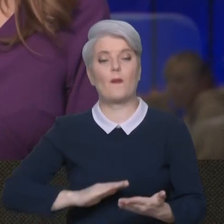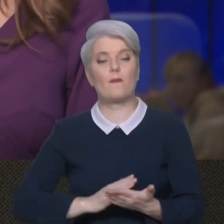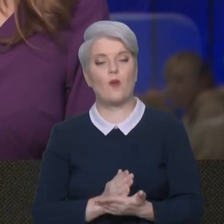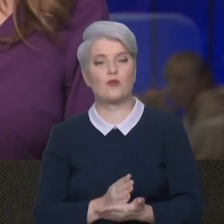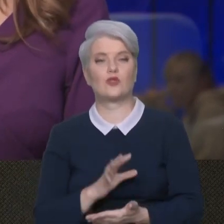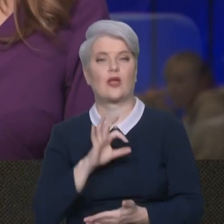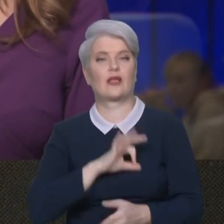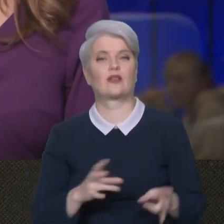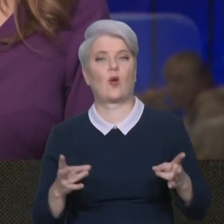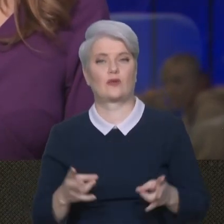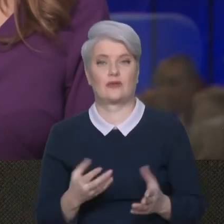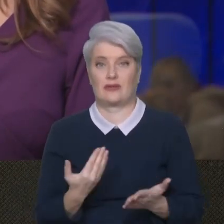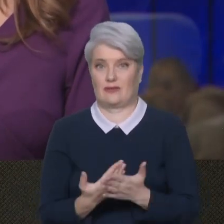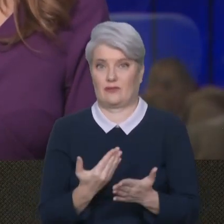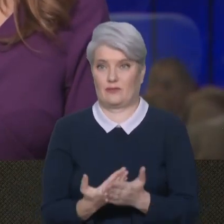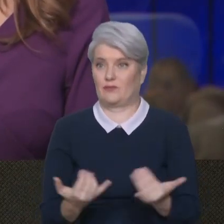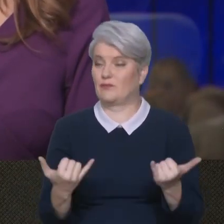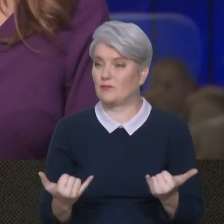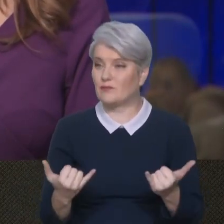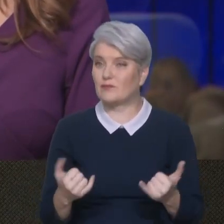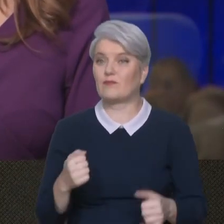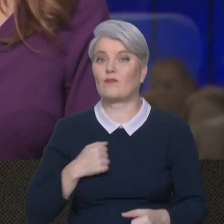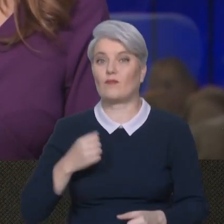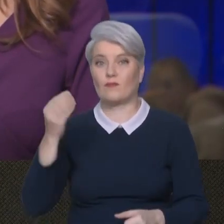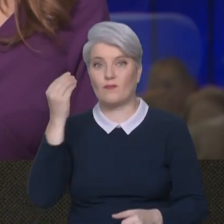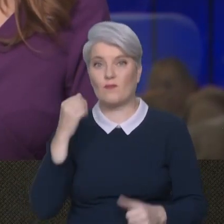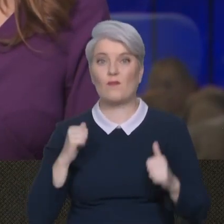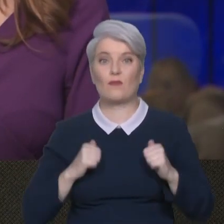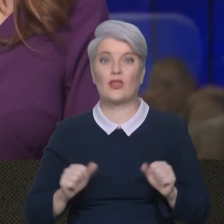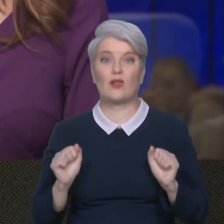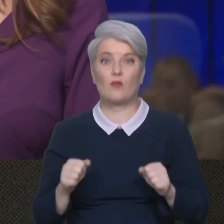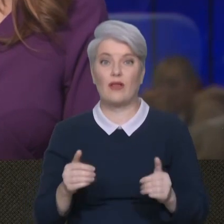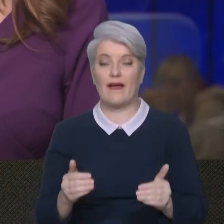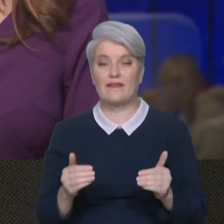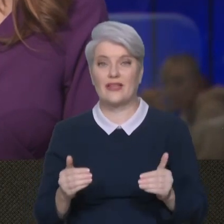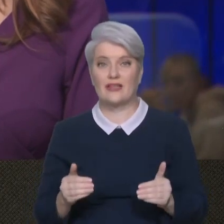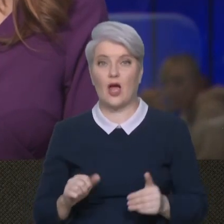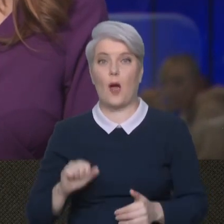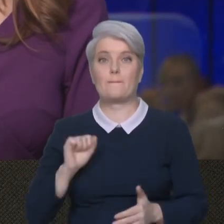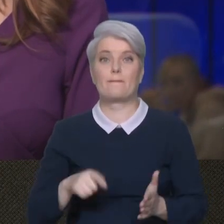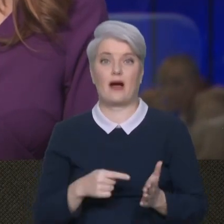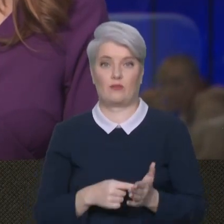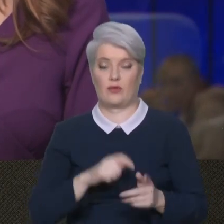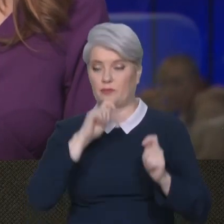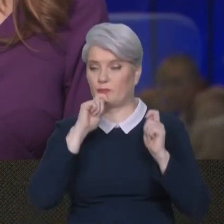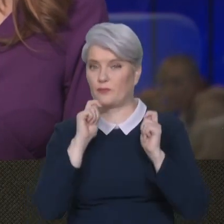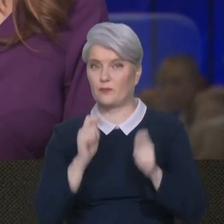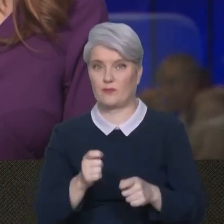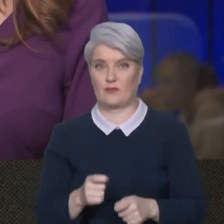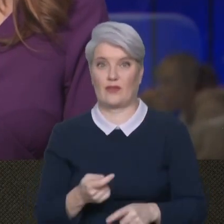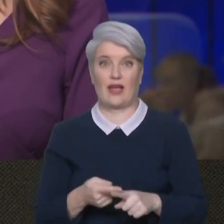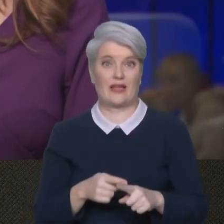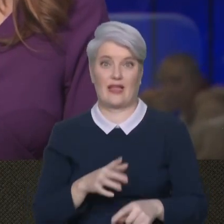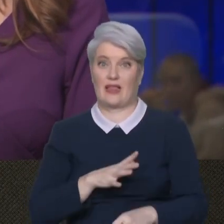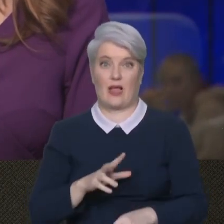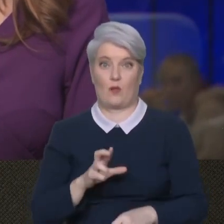Наприклад, власне, як наразі, з військової точки зору вони спокійно могли б відійти з Бахмута, віддати його нам. І трагедію це